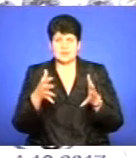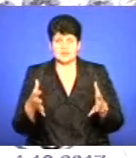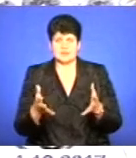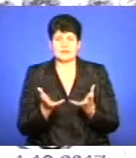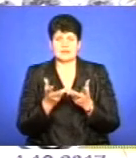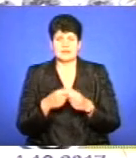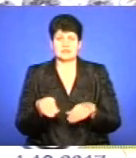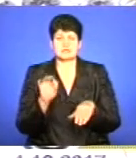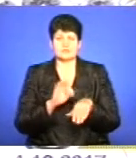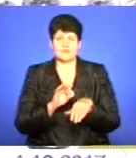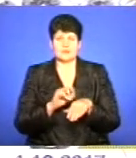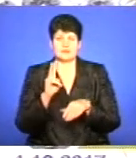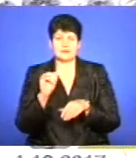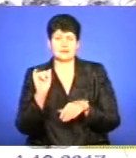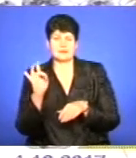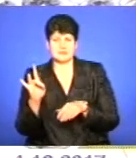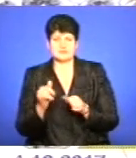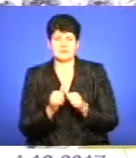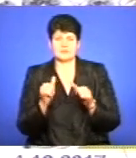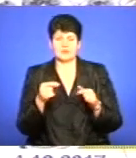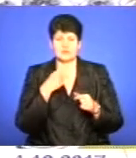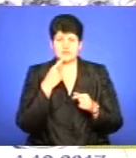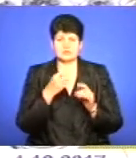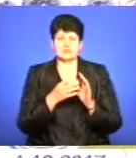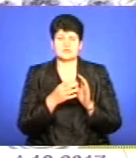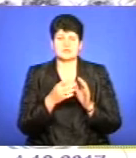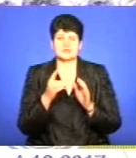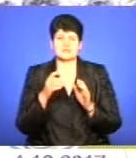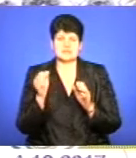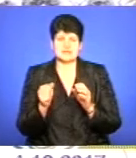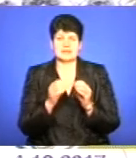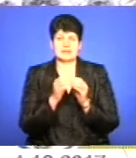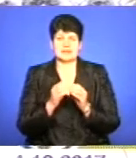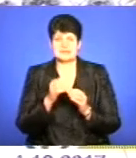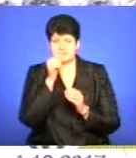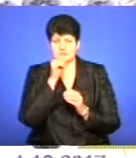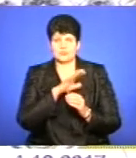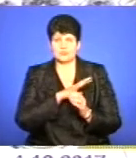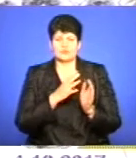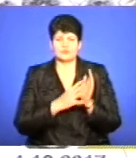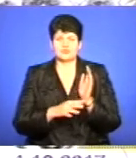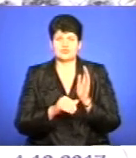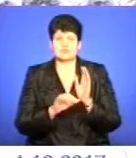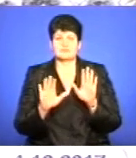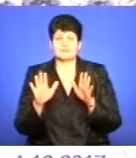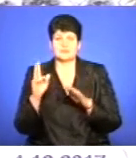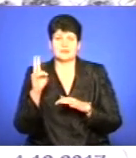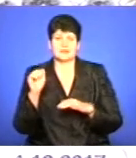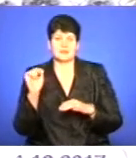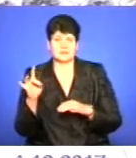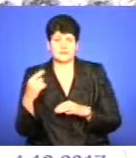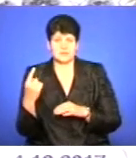зростає. Ми говорили про те, що за 10 місяців було 96 випадків кору по